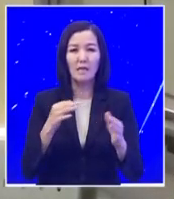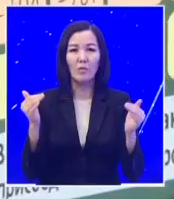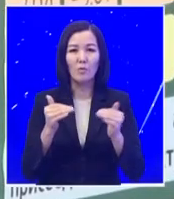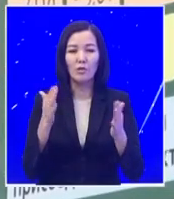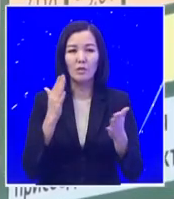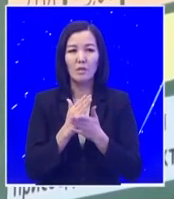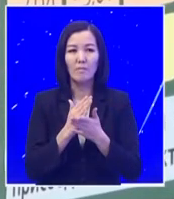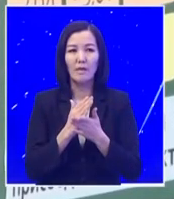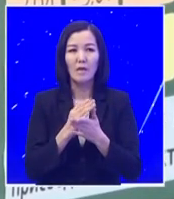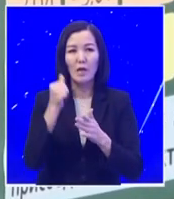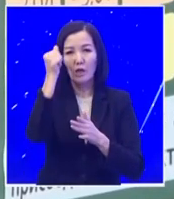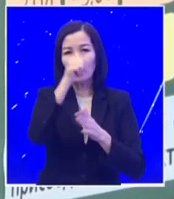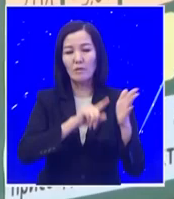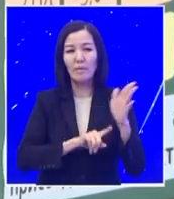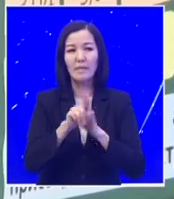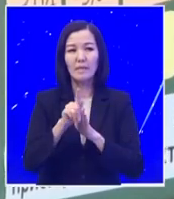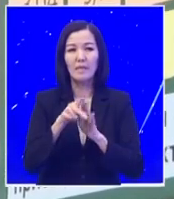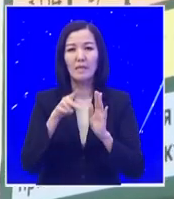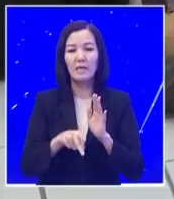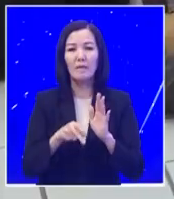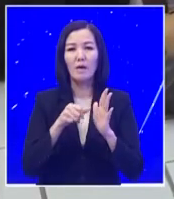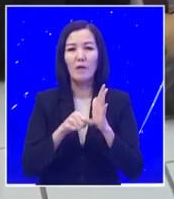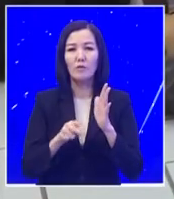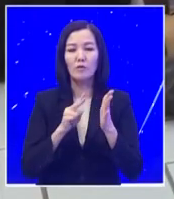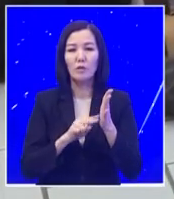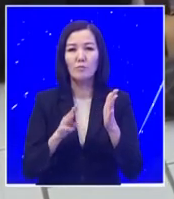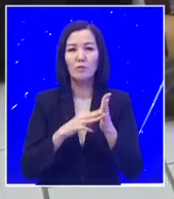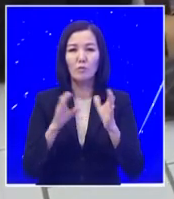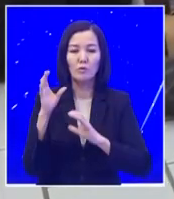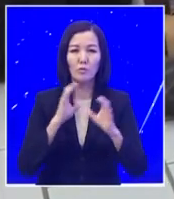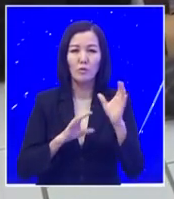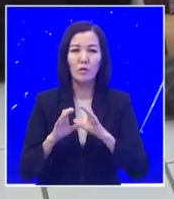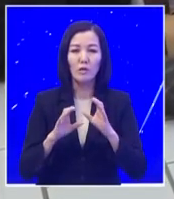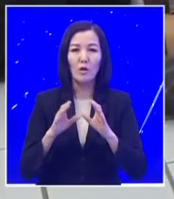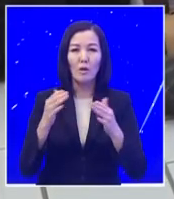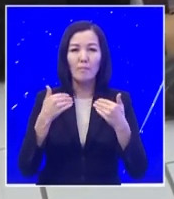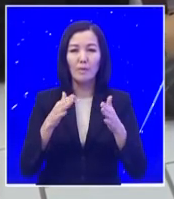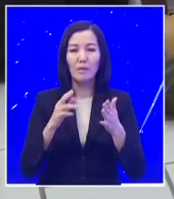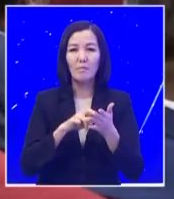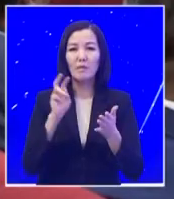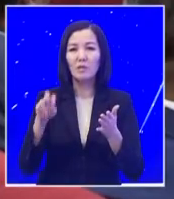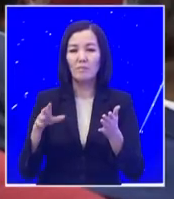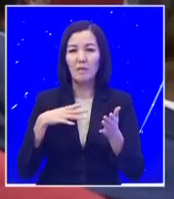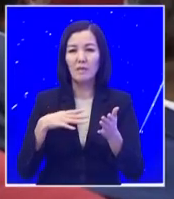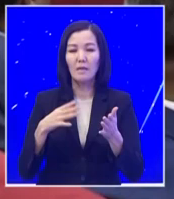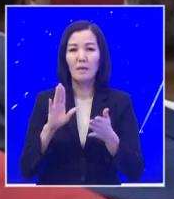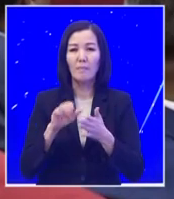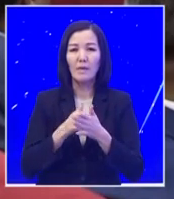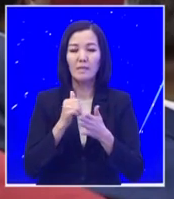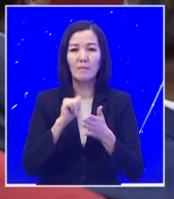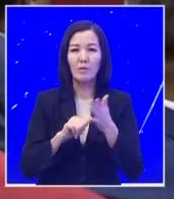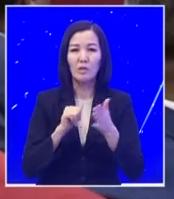де байқалады. Жыл басынан облыста 2679 студент оқуларын бітірместен шығып кетіпті. Басты себеп